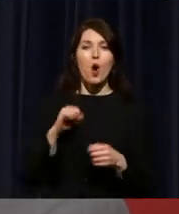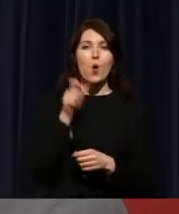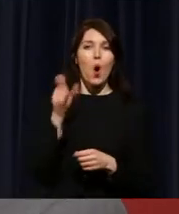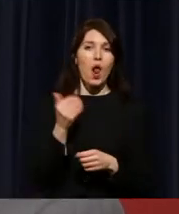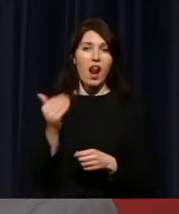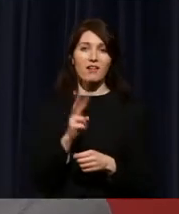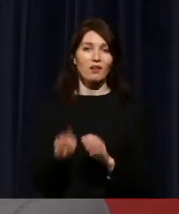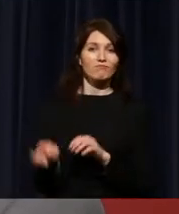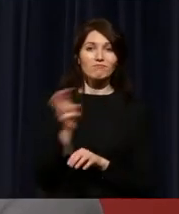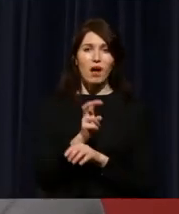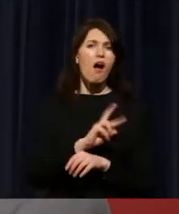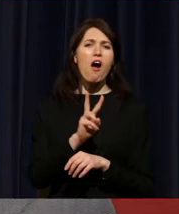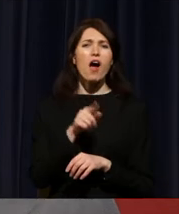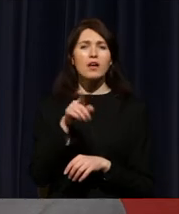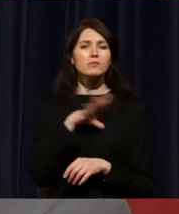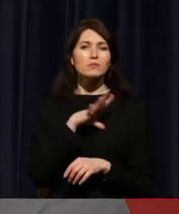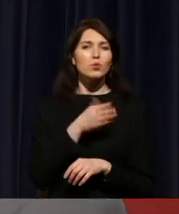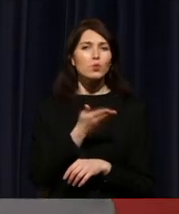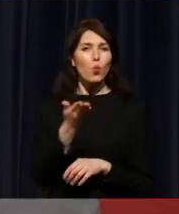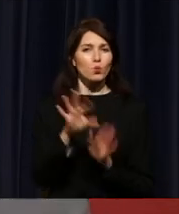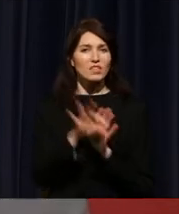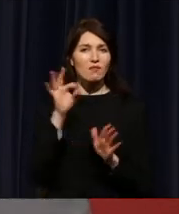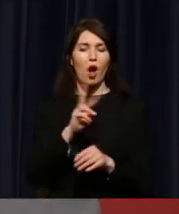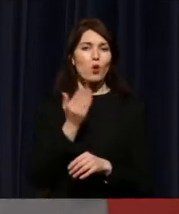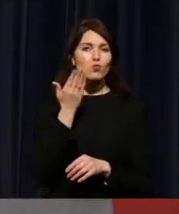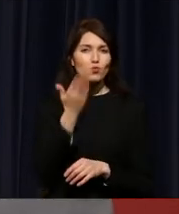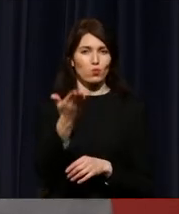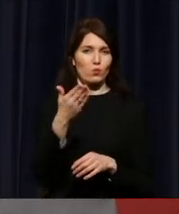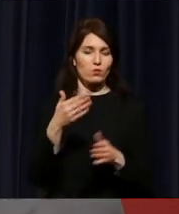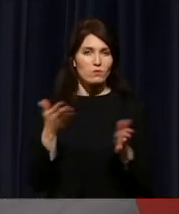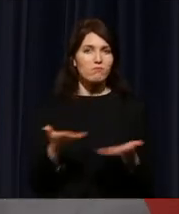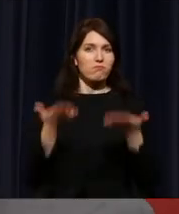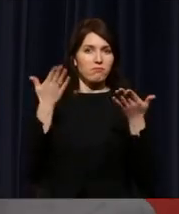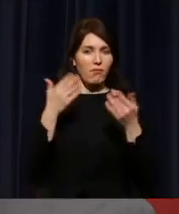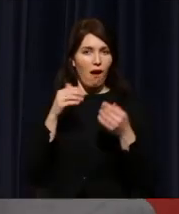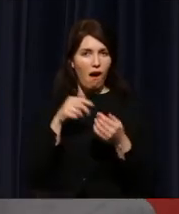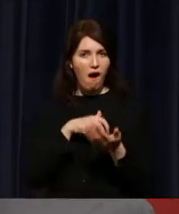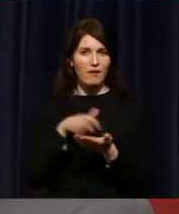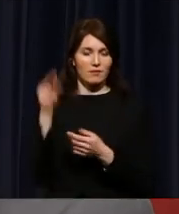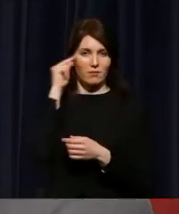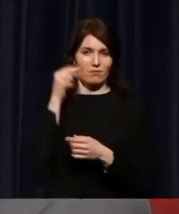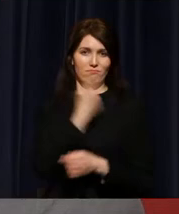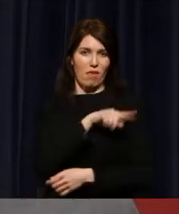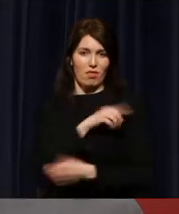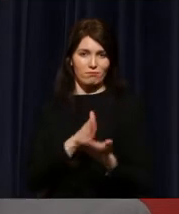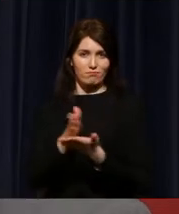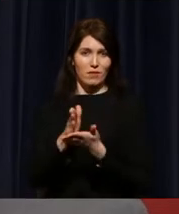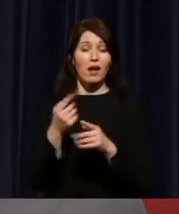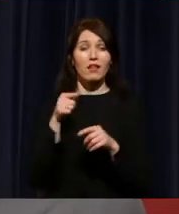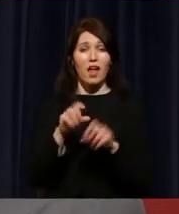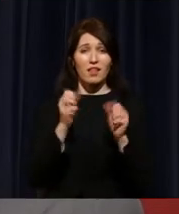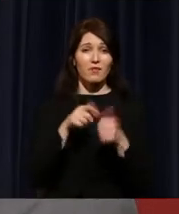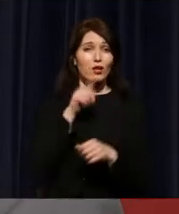kurš atnāk, ir kas tad bija jūsu tā izvēle, kas jūs pamudināja aiziet, un tādā veidā